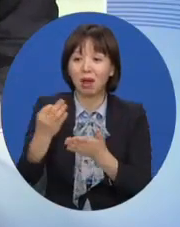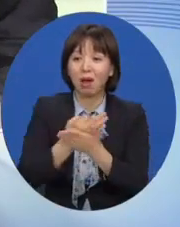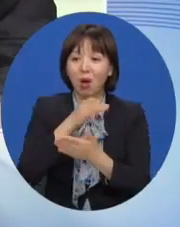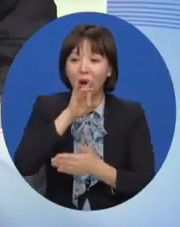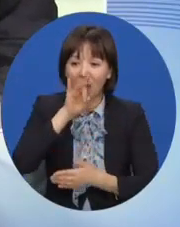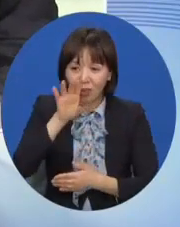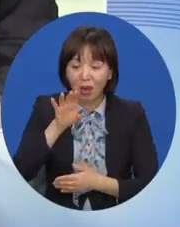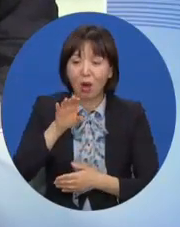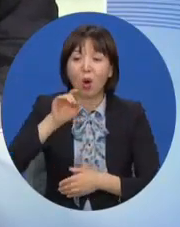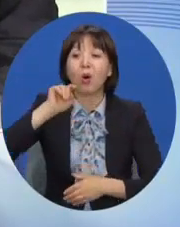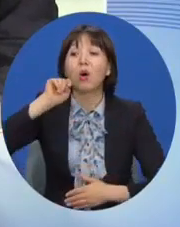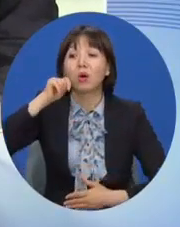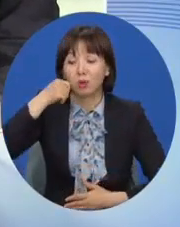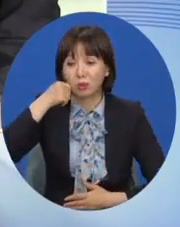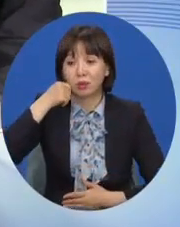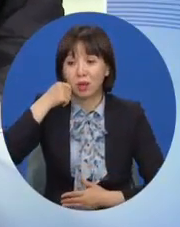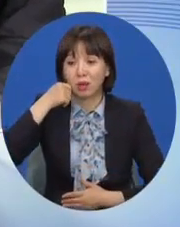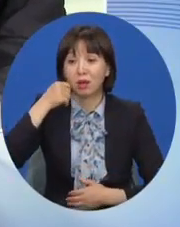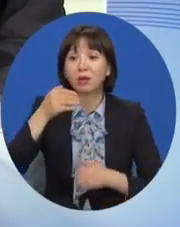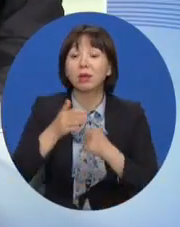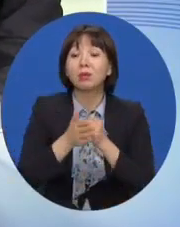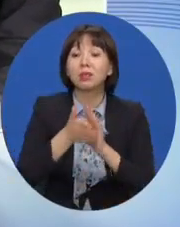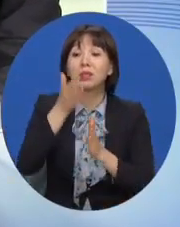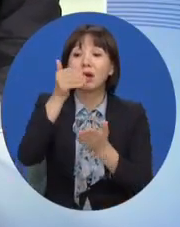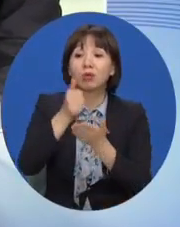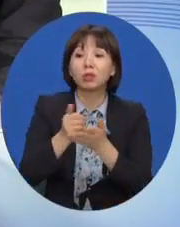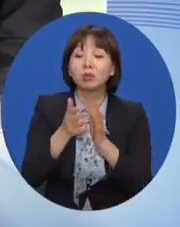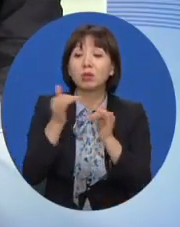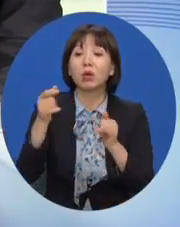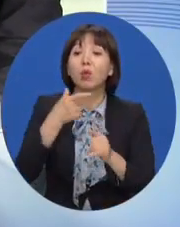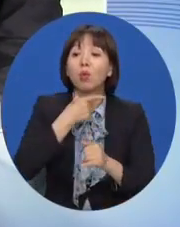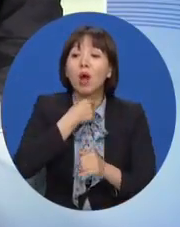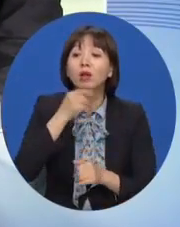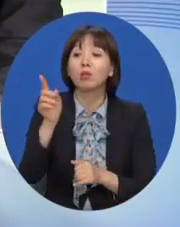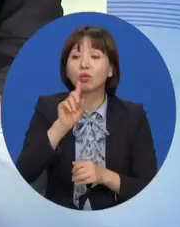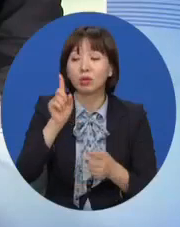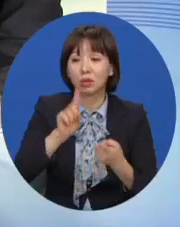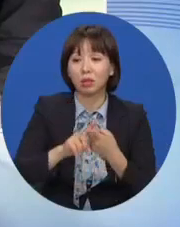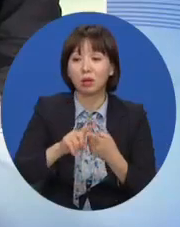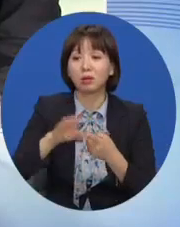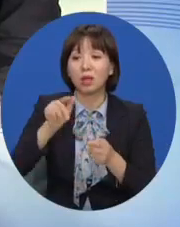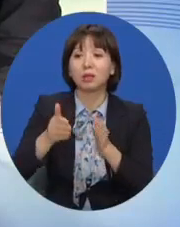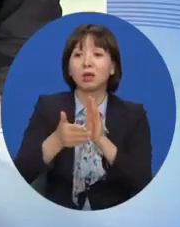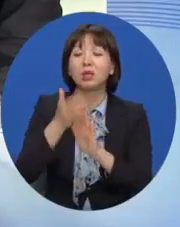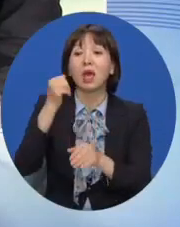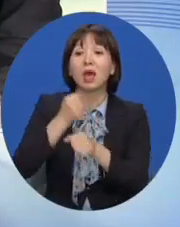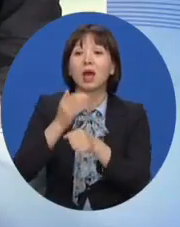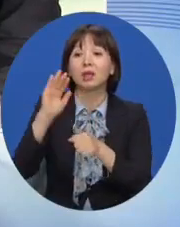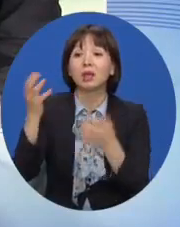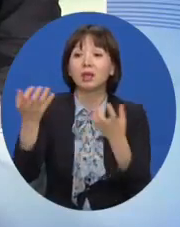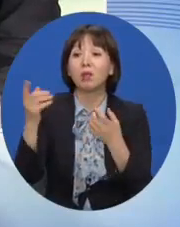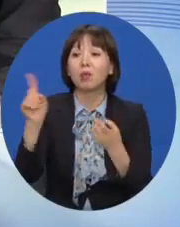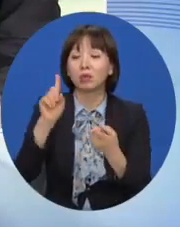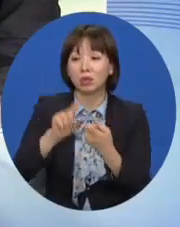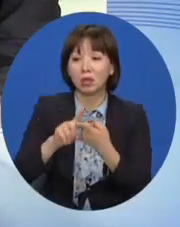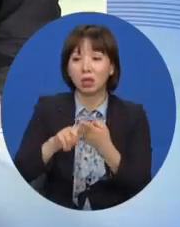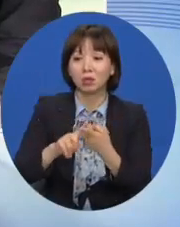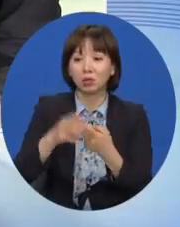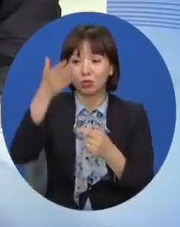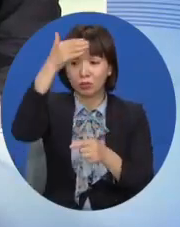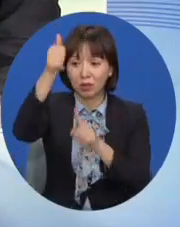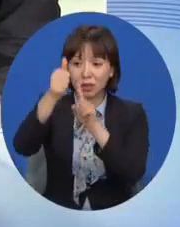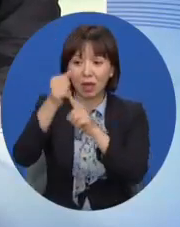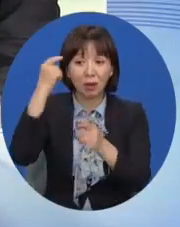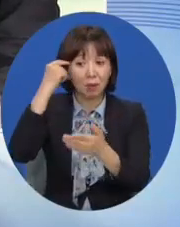시민이 얼마나 어렵습니까? 시장으로서의 시민이 무엇을 바라는지, 어떤 것이 우리 시가 해야 할 일인지 이런 것들을 오너가 판단해서